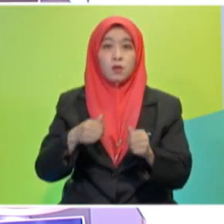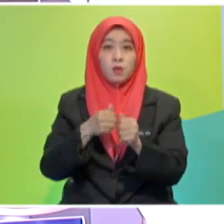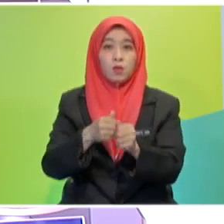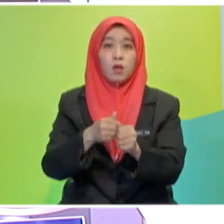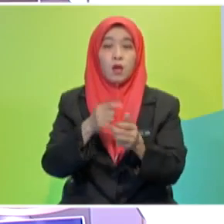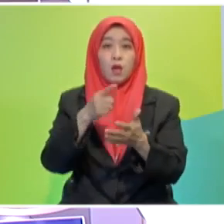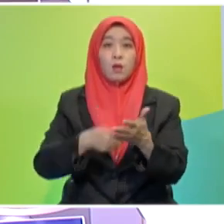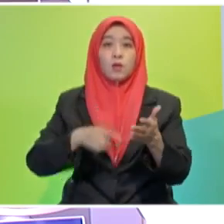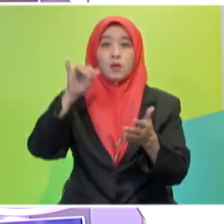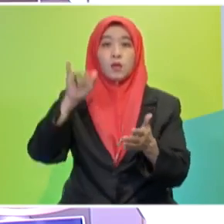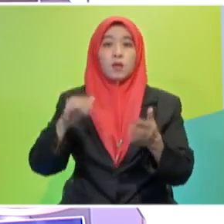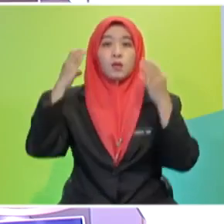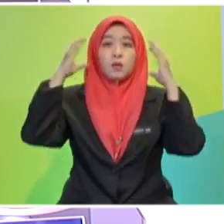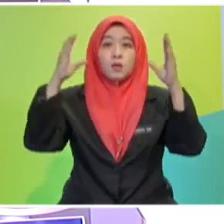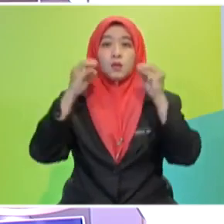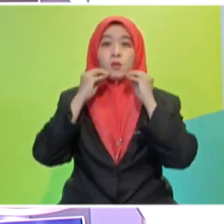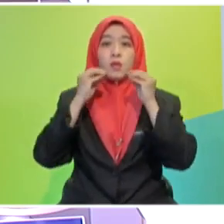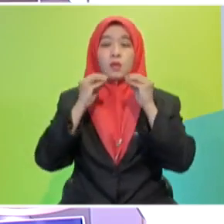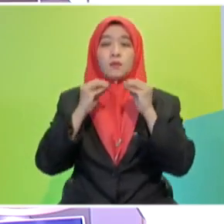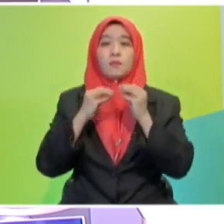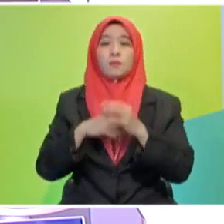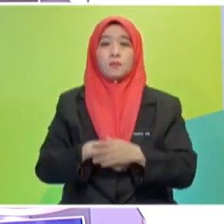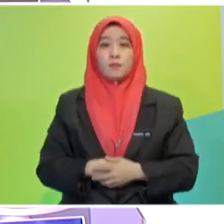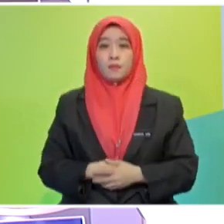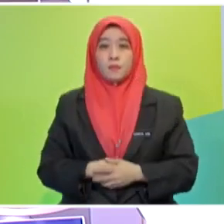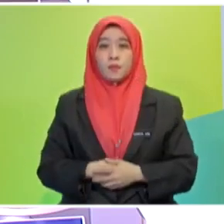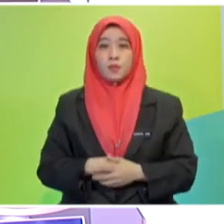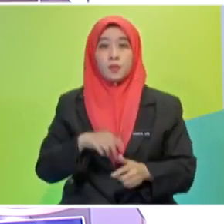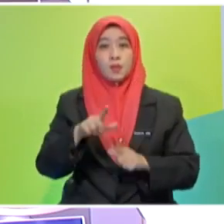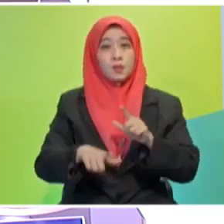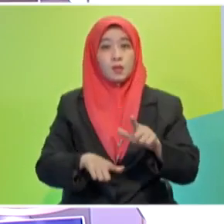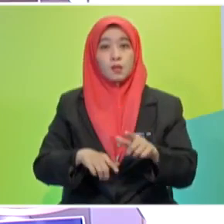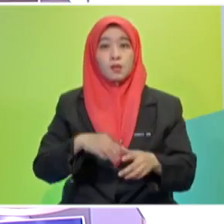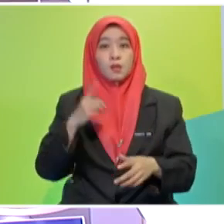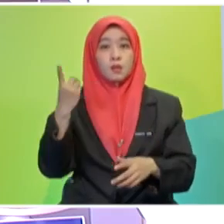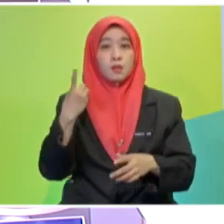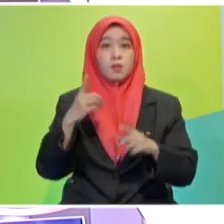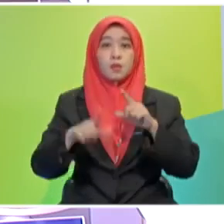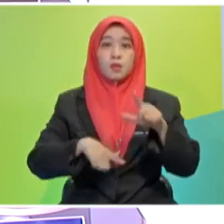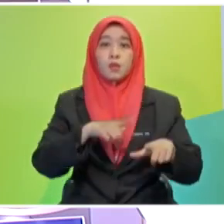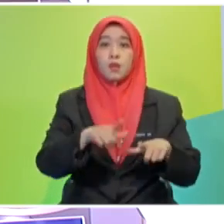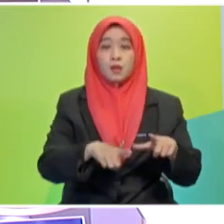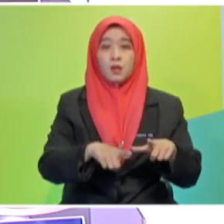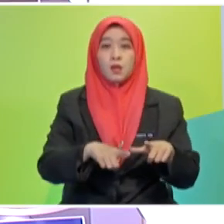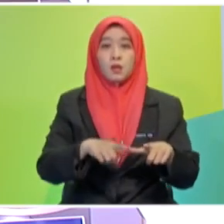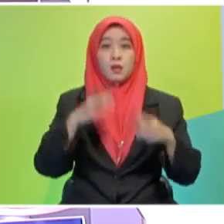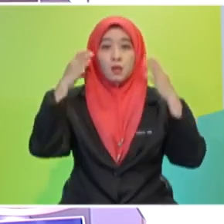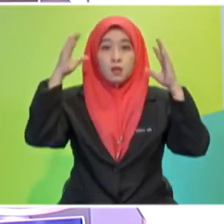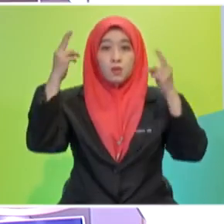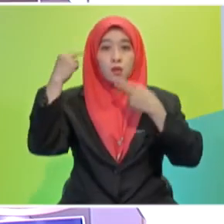dan faham apa yang cikgu terangkan langkah demi langkah ni. Cikgu harap murid di